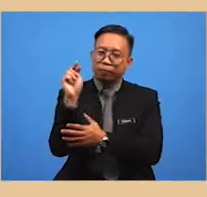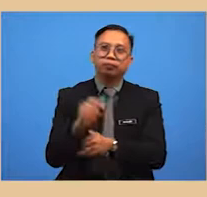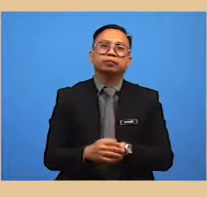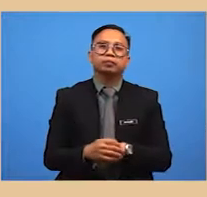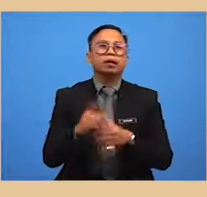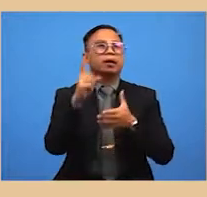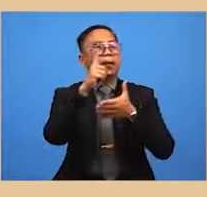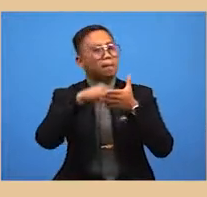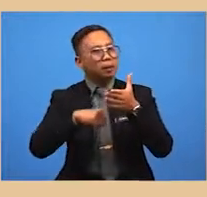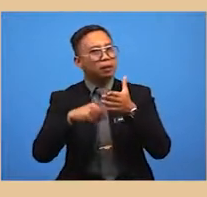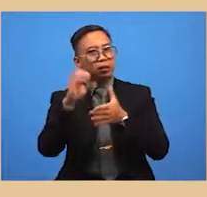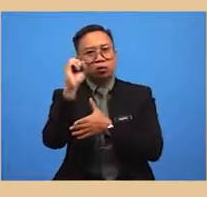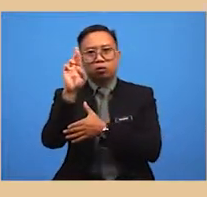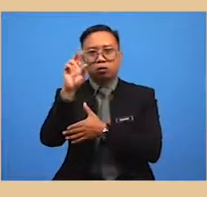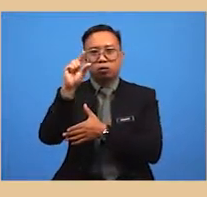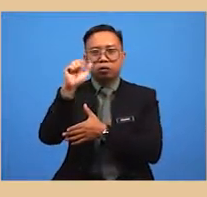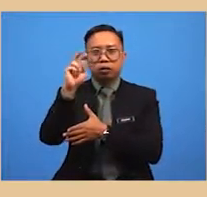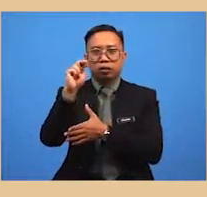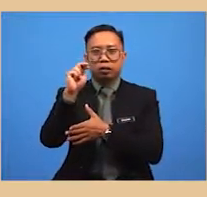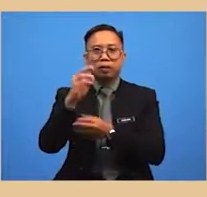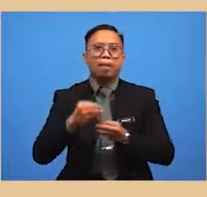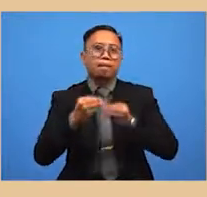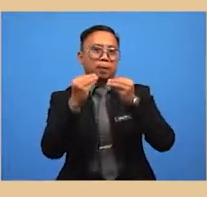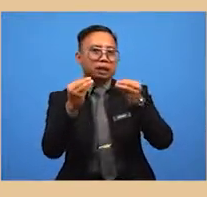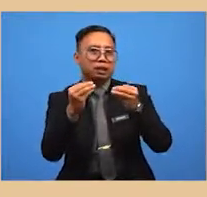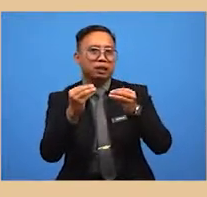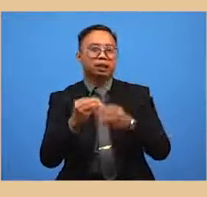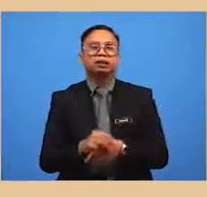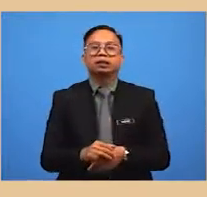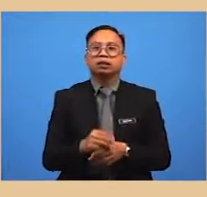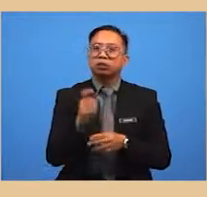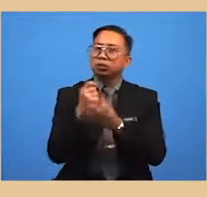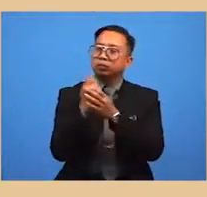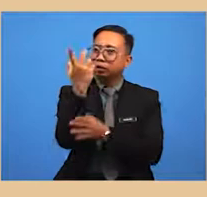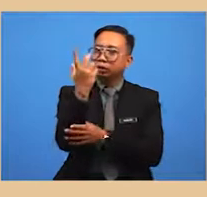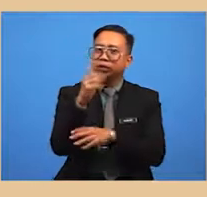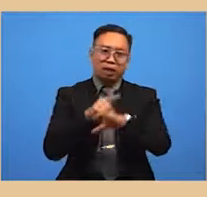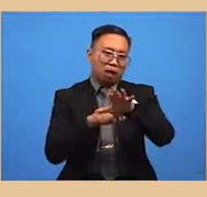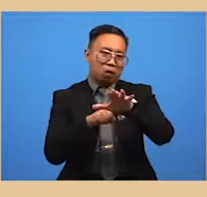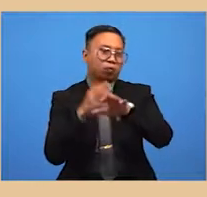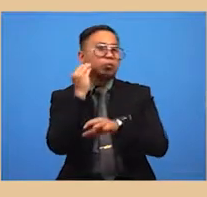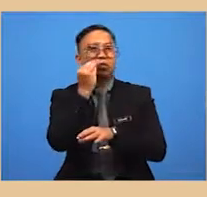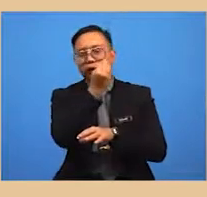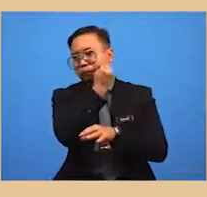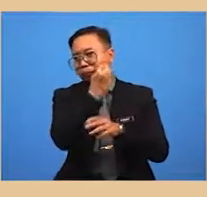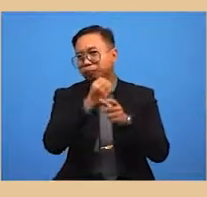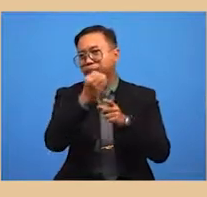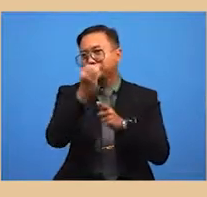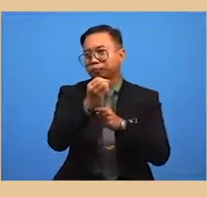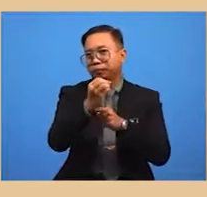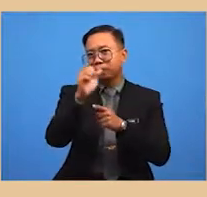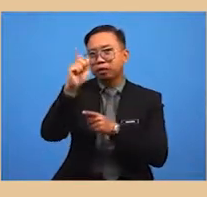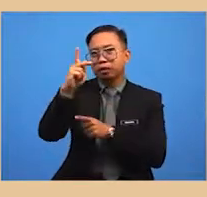Apakah organ pembiakan bagi tumbuhan? Daun, bunga ataupun